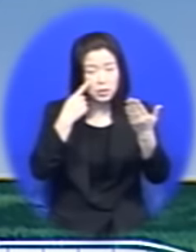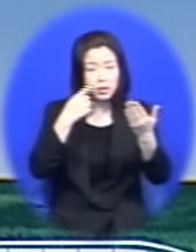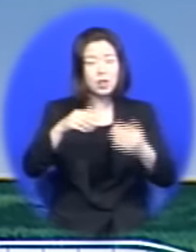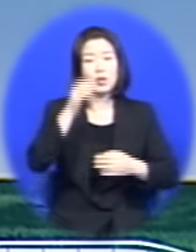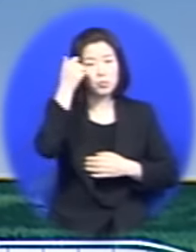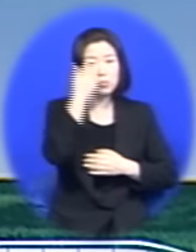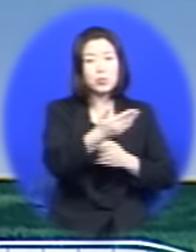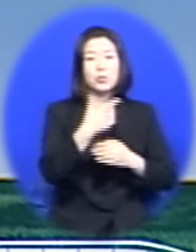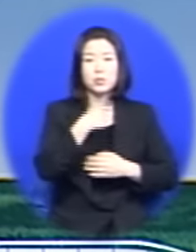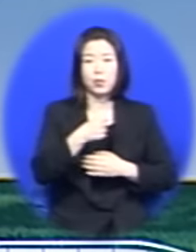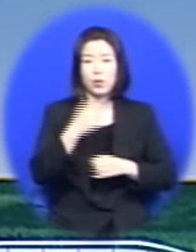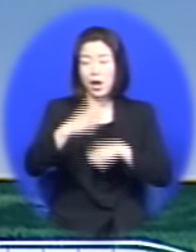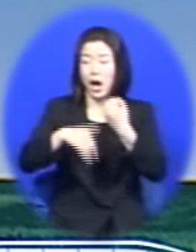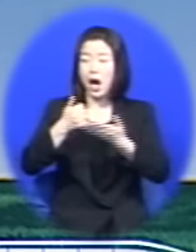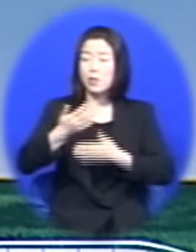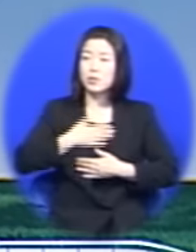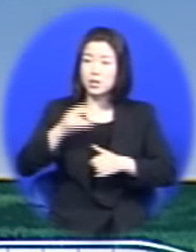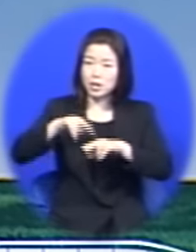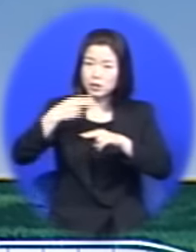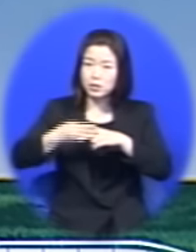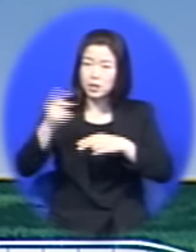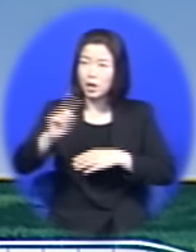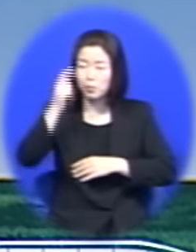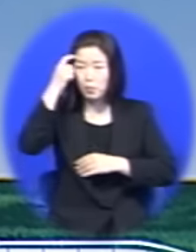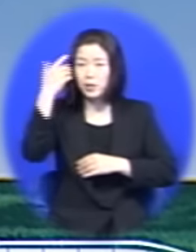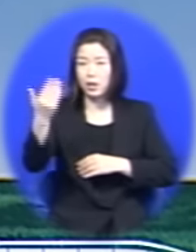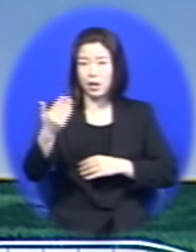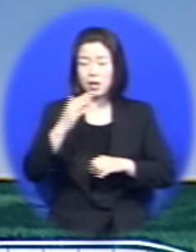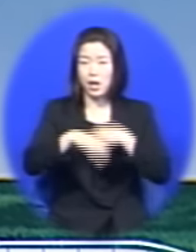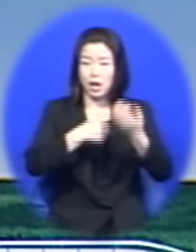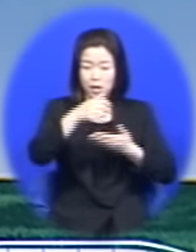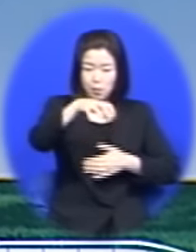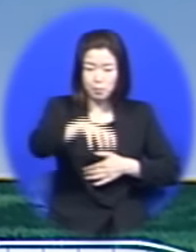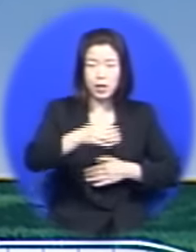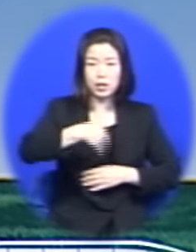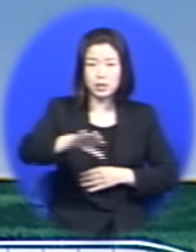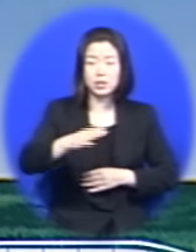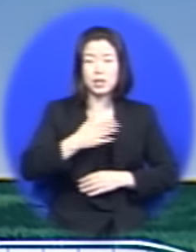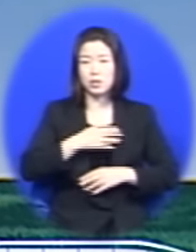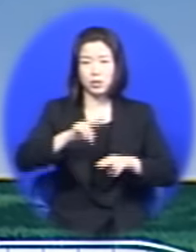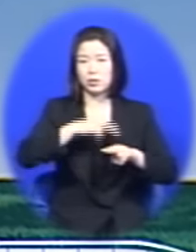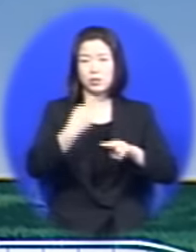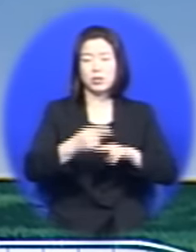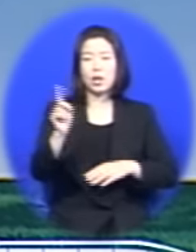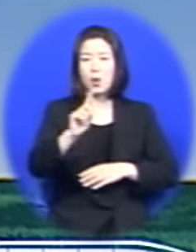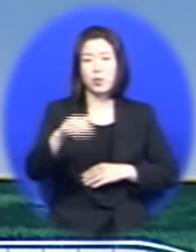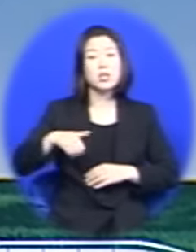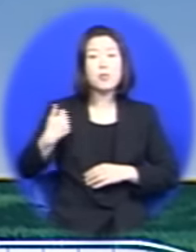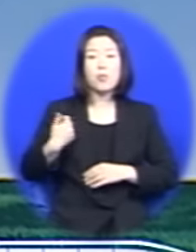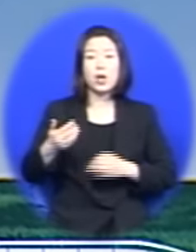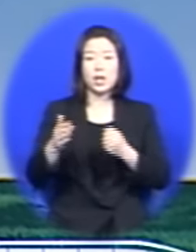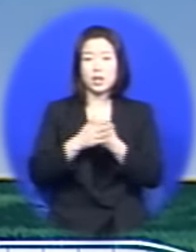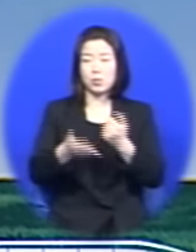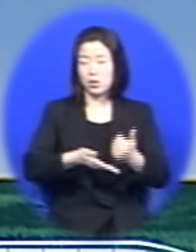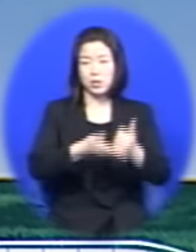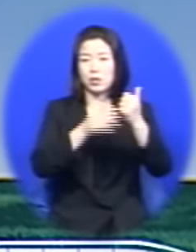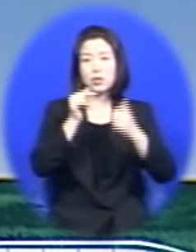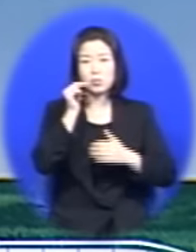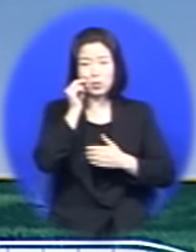은사가 뭡니까? 하나님 앞에 갔을 때, 하나님, 저는 은사가 뭔지 몰라서 섬기지